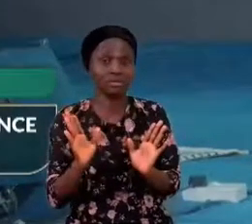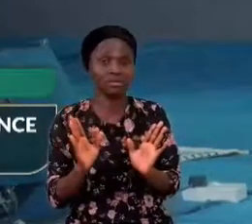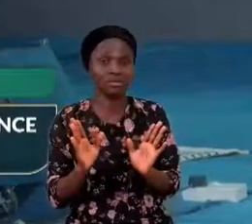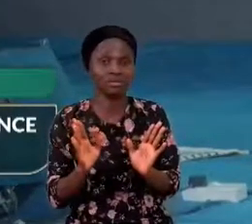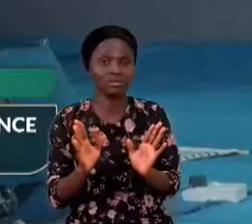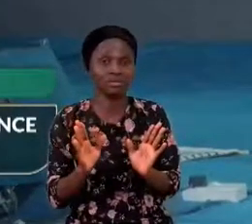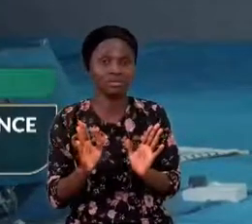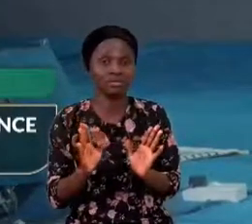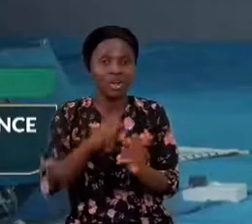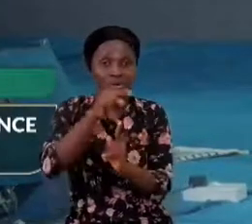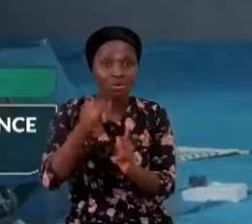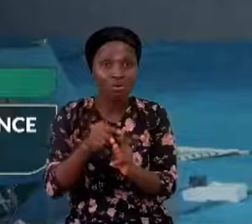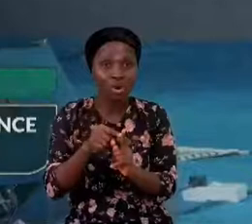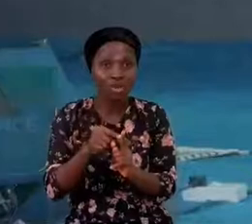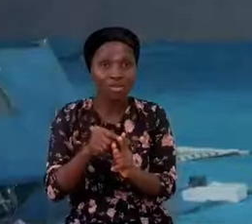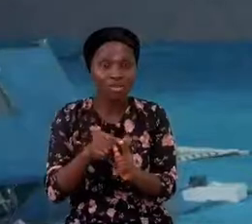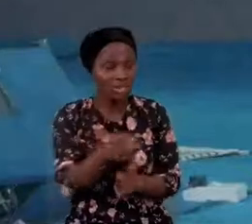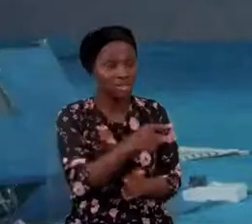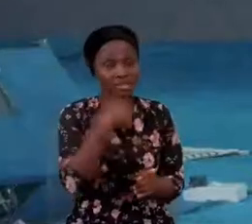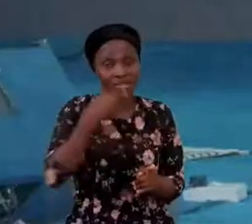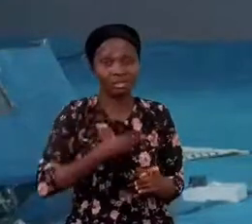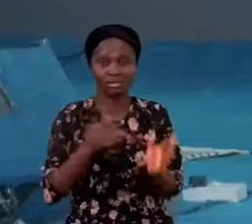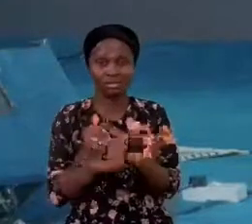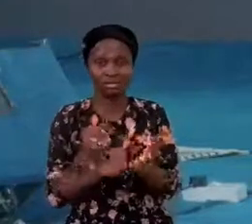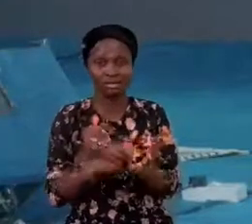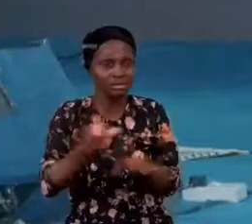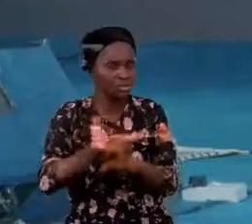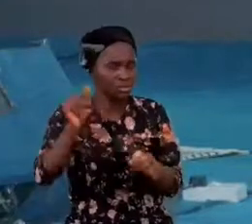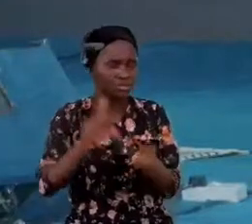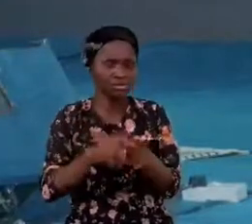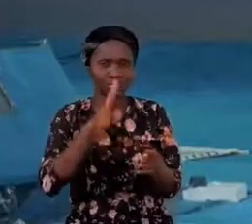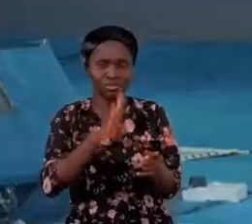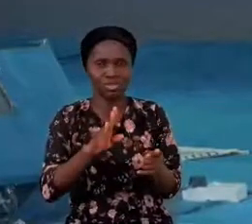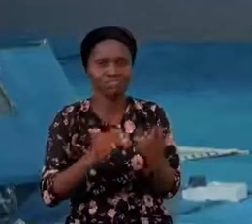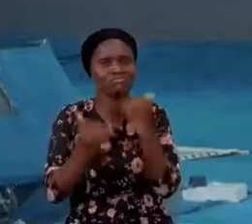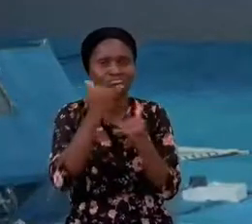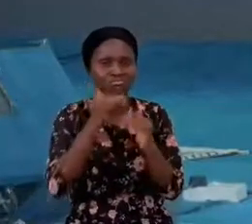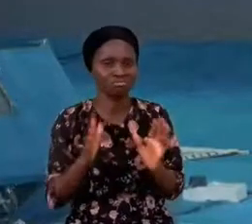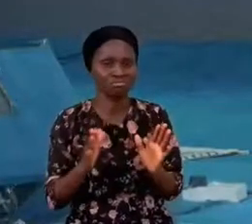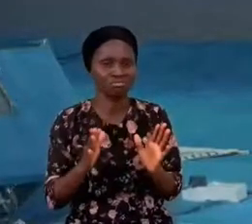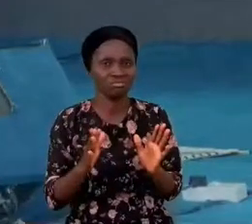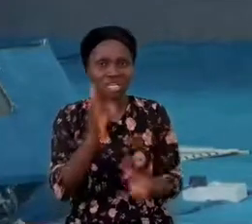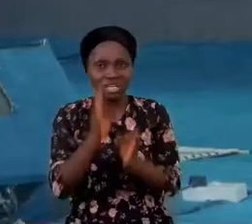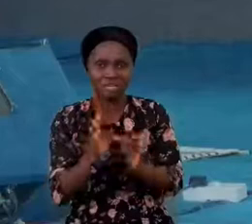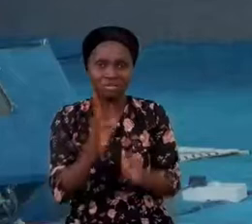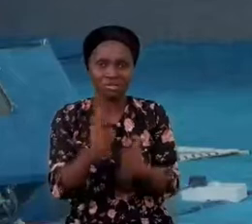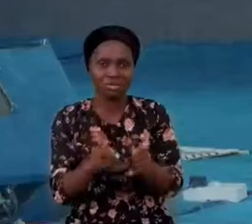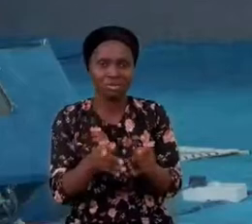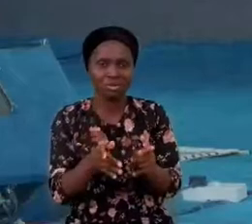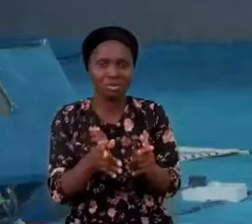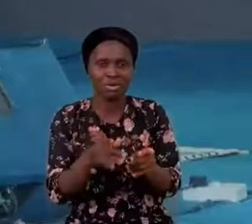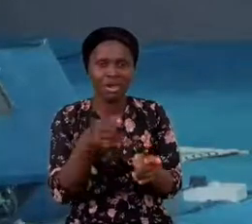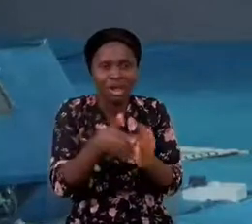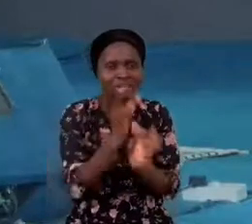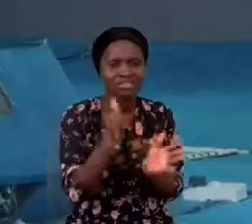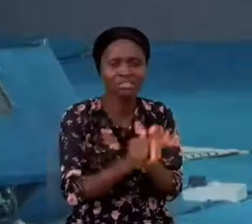est-ce que tu mets ton nez, tu fous ton nez? Pourquoi tu essaies de changer ce qui ne t'appartient pas, qui n'est pas de ton